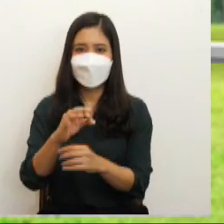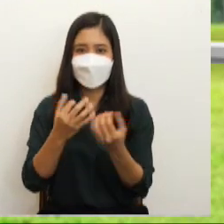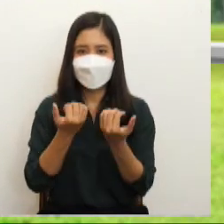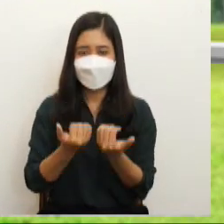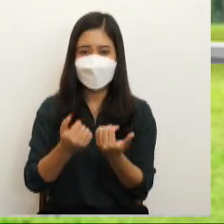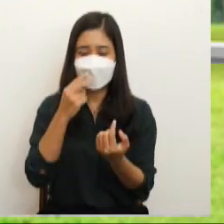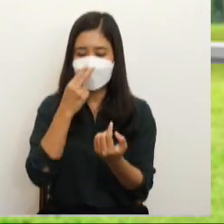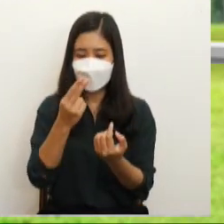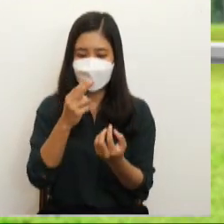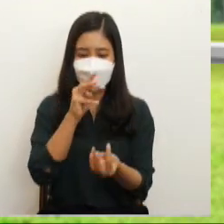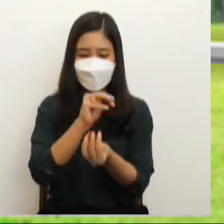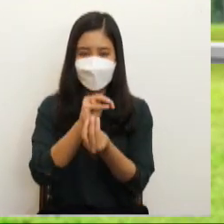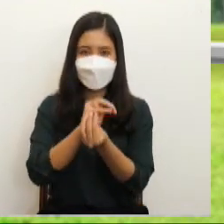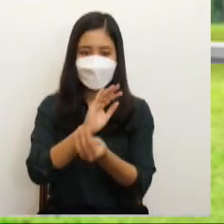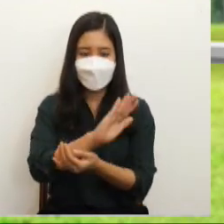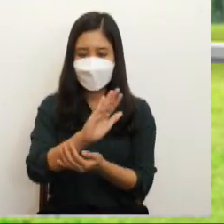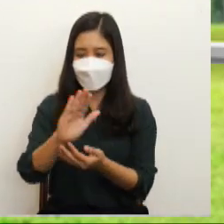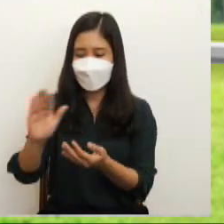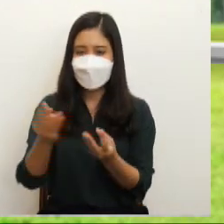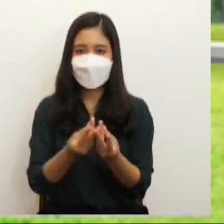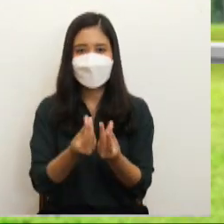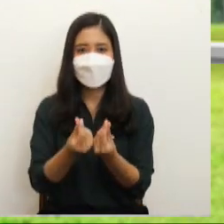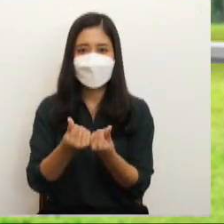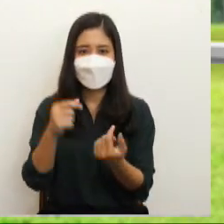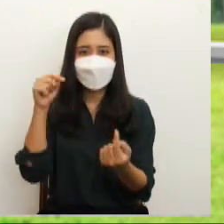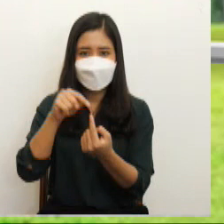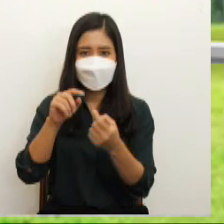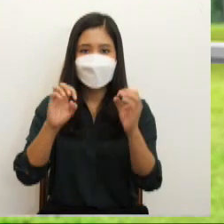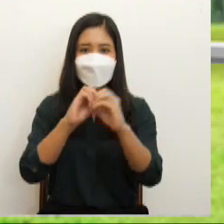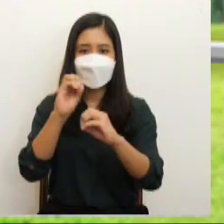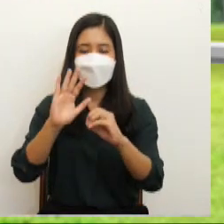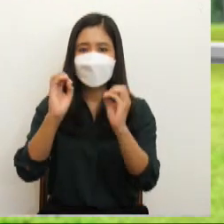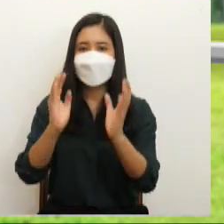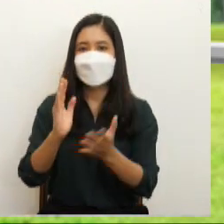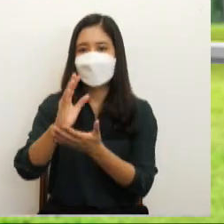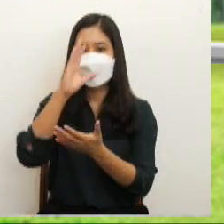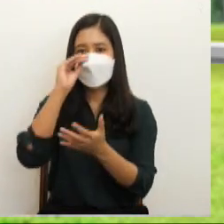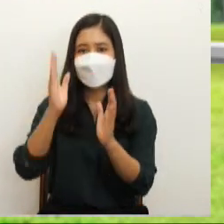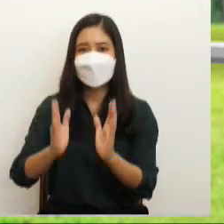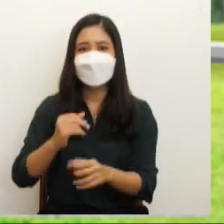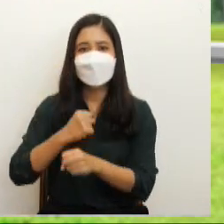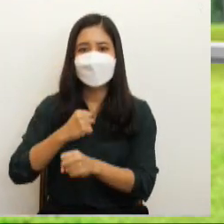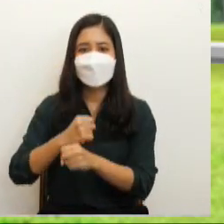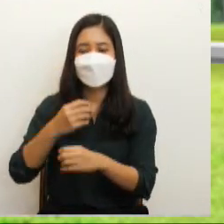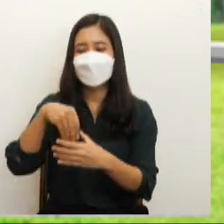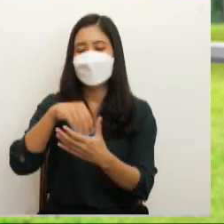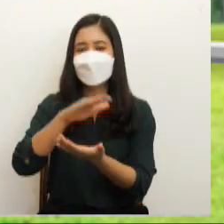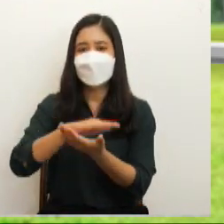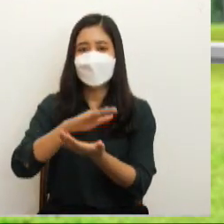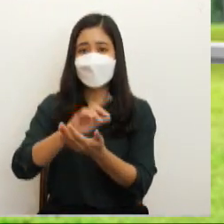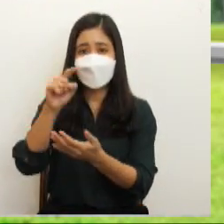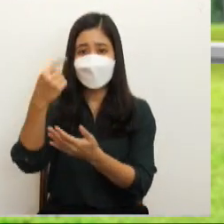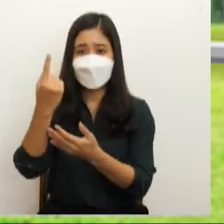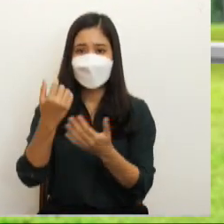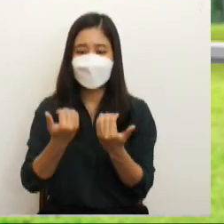เหมาะสมของแต่ละพื้นที่เป็นสำคัญโดยคำนึงถึงความปลอดภัยของครูนักเรียนและบุคลากรทางการศึกษาทุกท่านค่ะมาจนถึงช่วงสุดท้าย